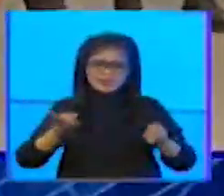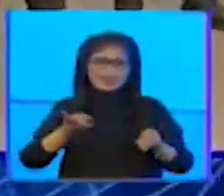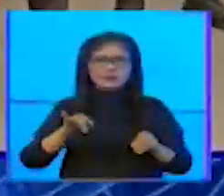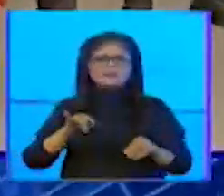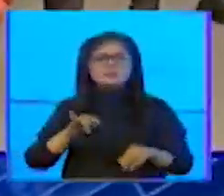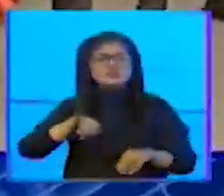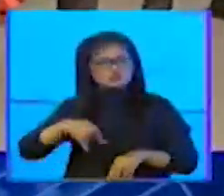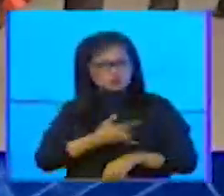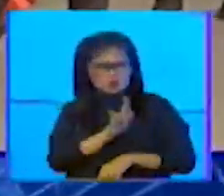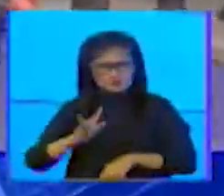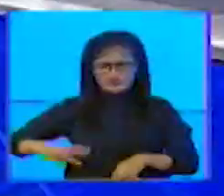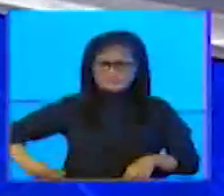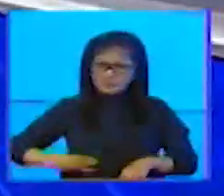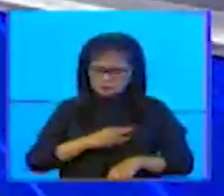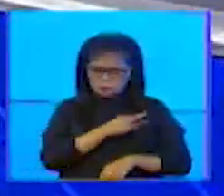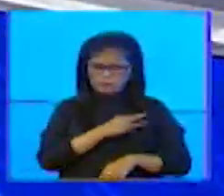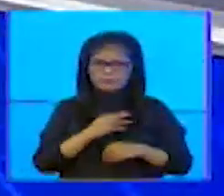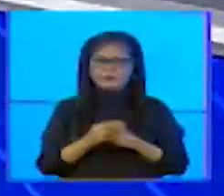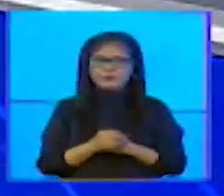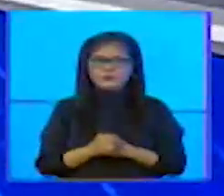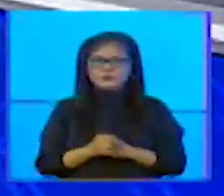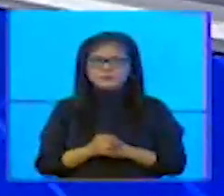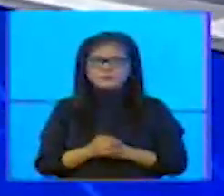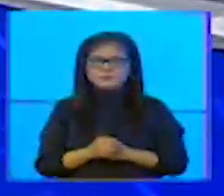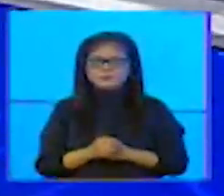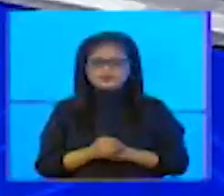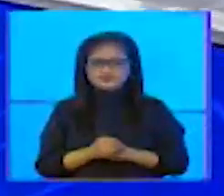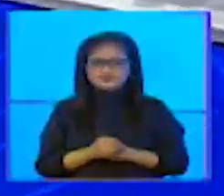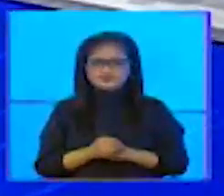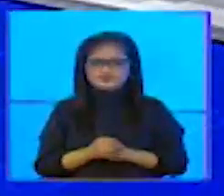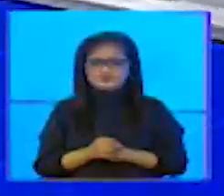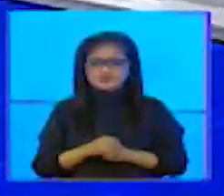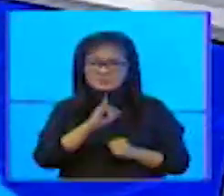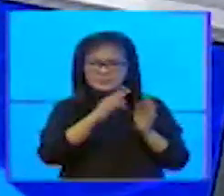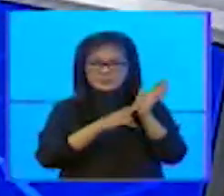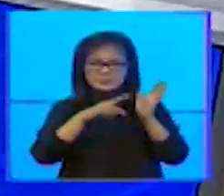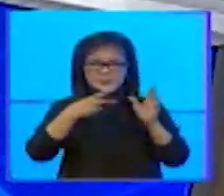ke Anda, Tommy, di studio. Baik, Lineke Utsiki langsung dari Patung Kuda, Jakarta Pusat.